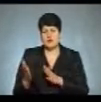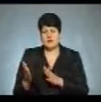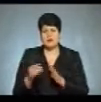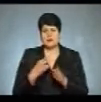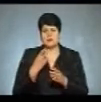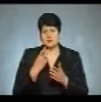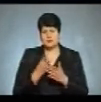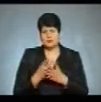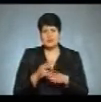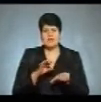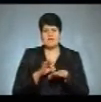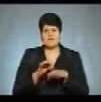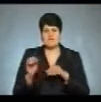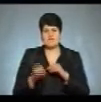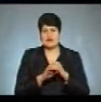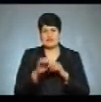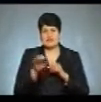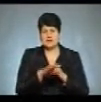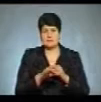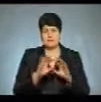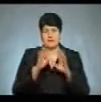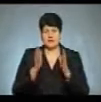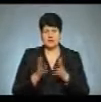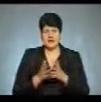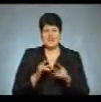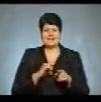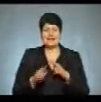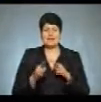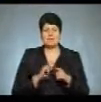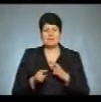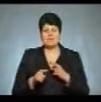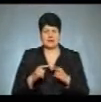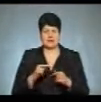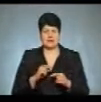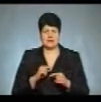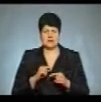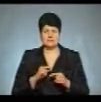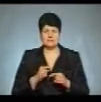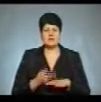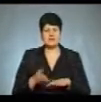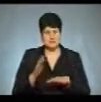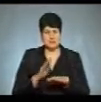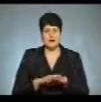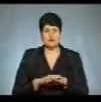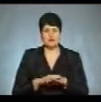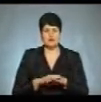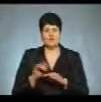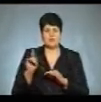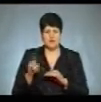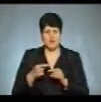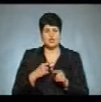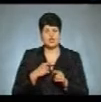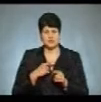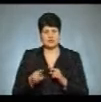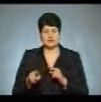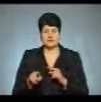В кінці естафета на спритність. Складна, вимагає